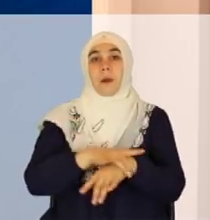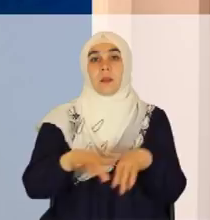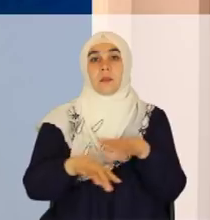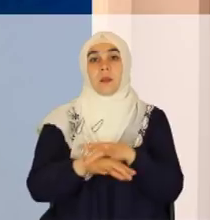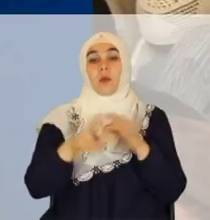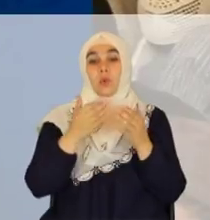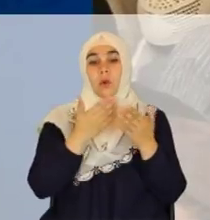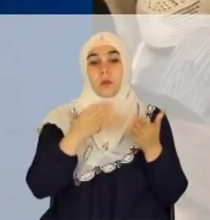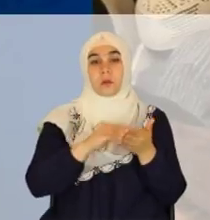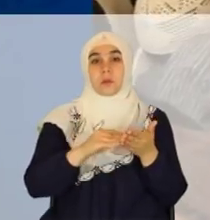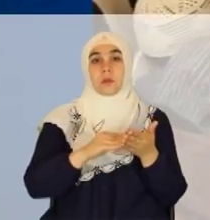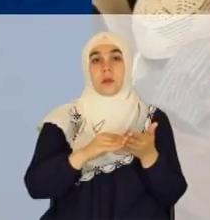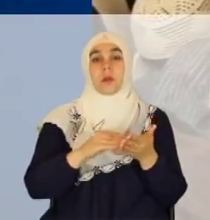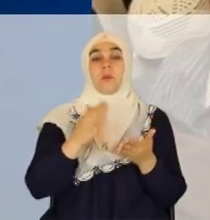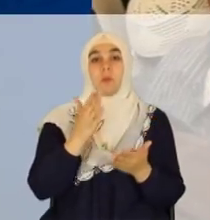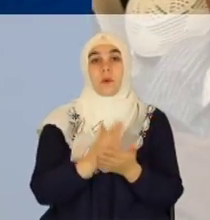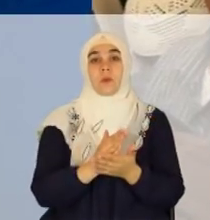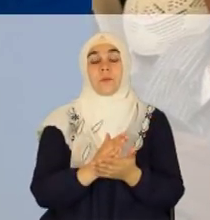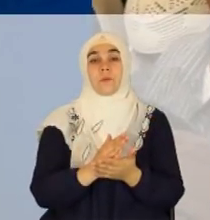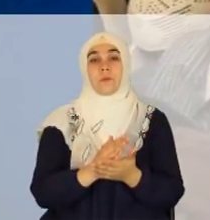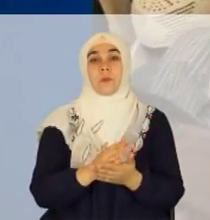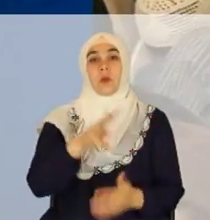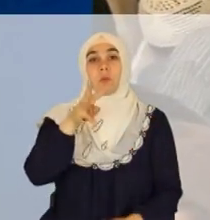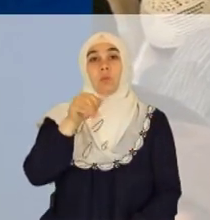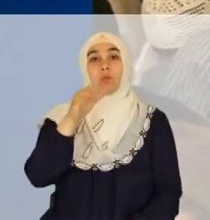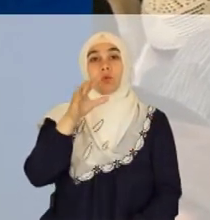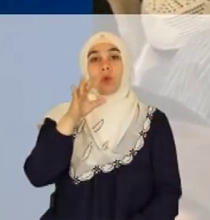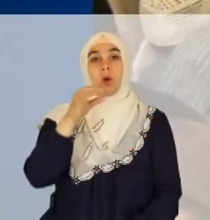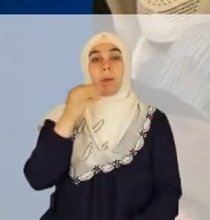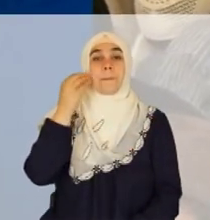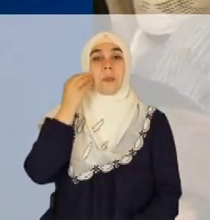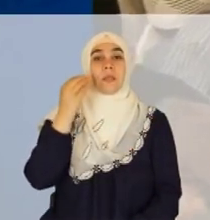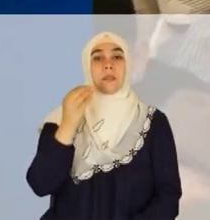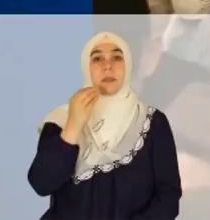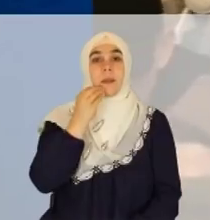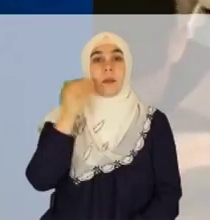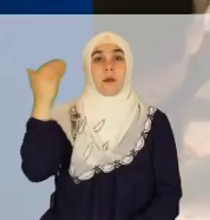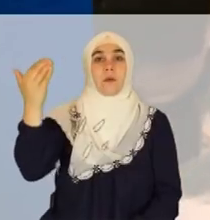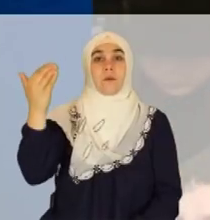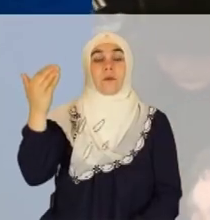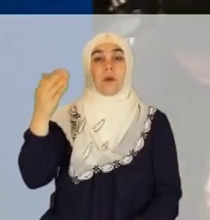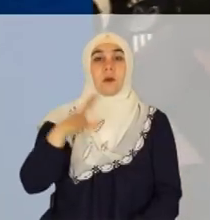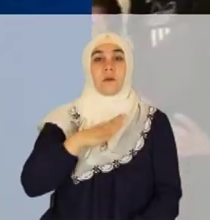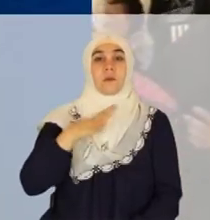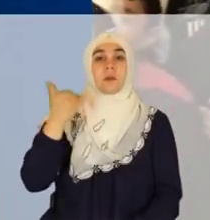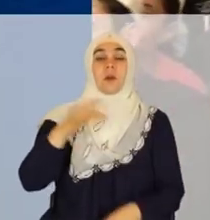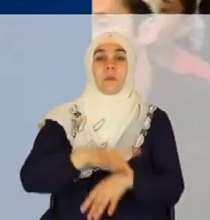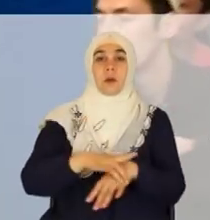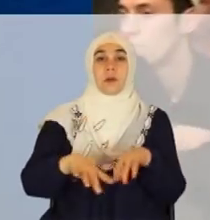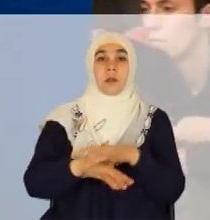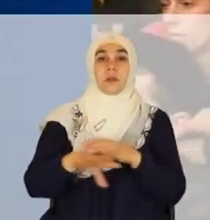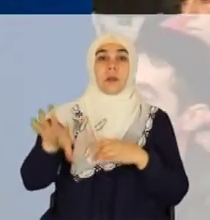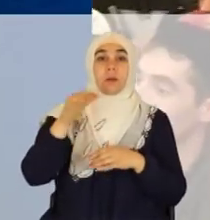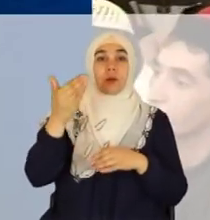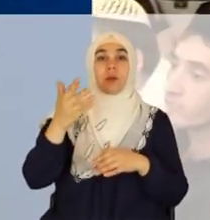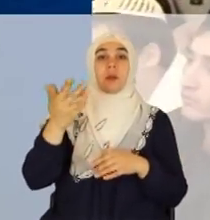nom ostida kelgan. Musa alayhissalomni Alloh subhanahu va taolo mani